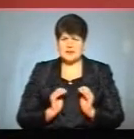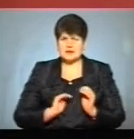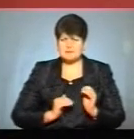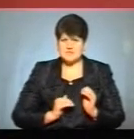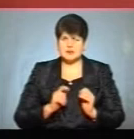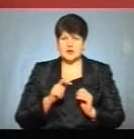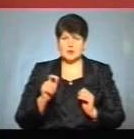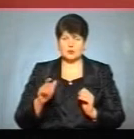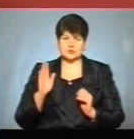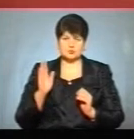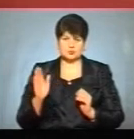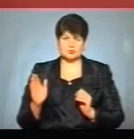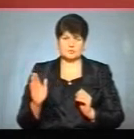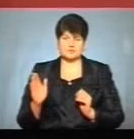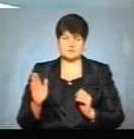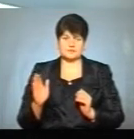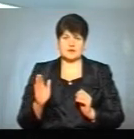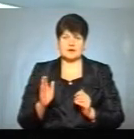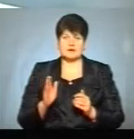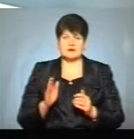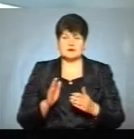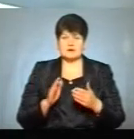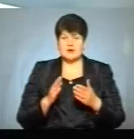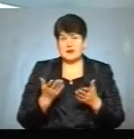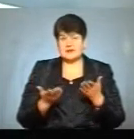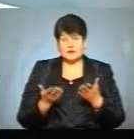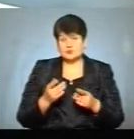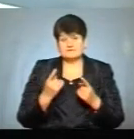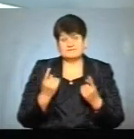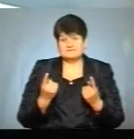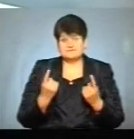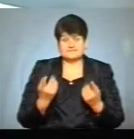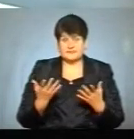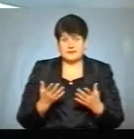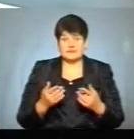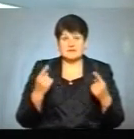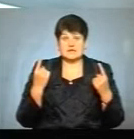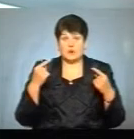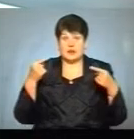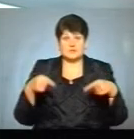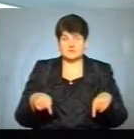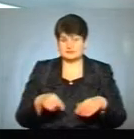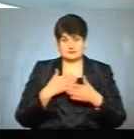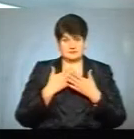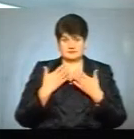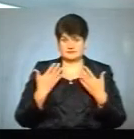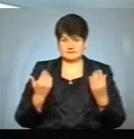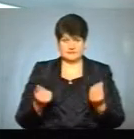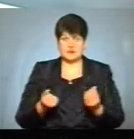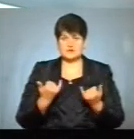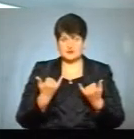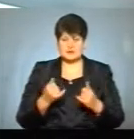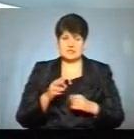люди будуть... не будуть мати можливості, але якоїсь такої, знаєте, ну, раптової катастрофи не сталося. І сьогодні все-таки заробітна